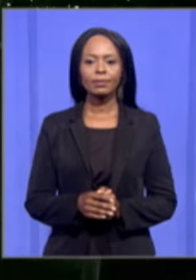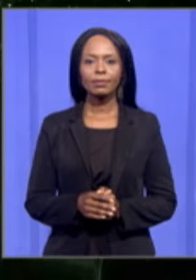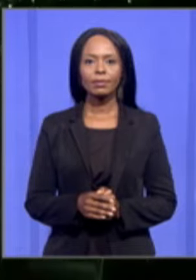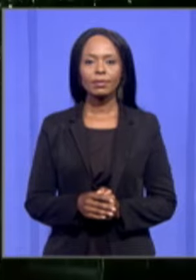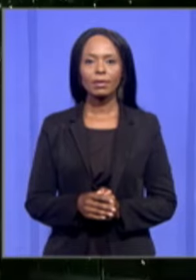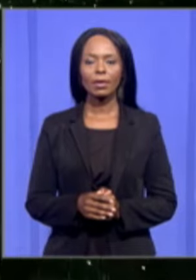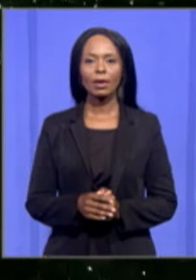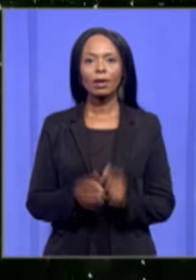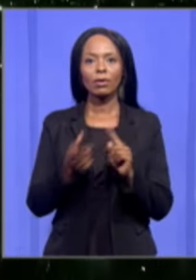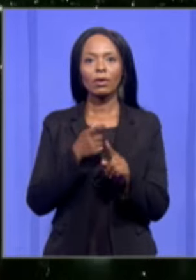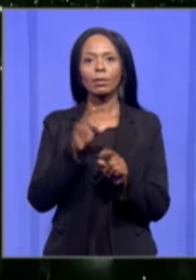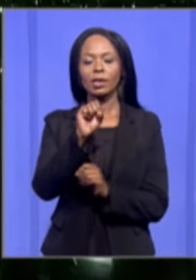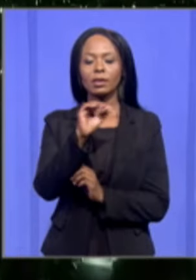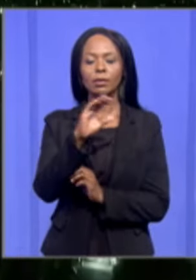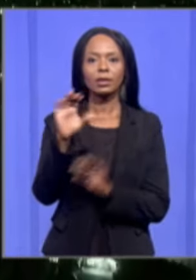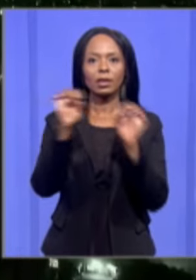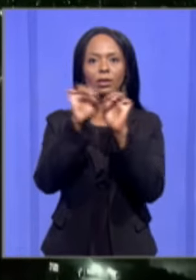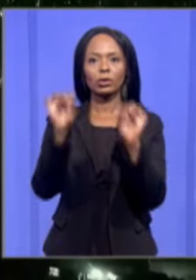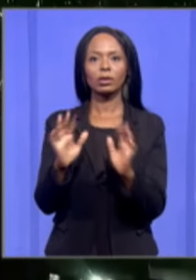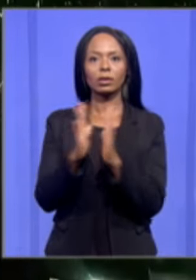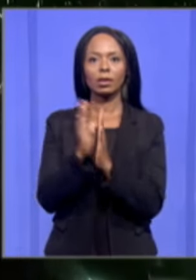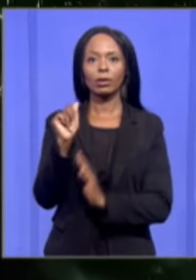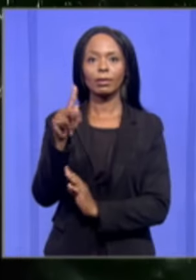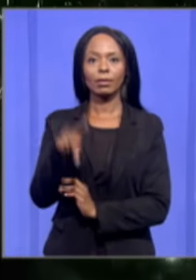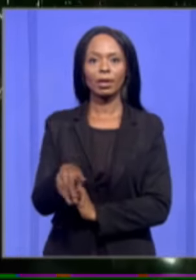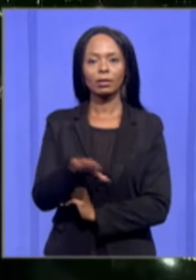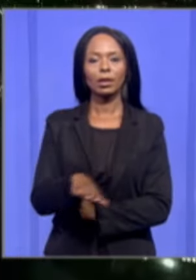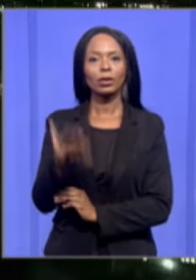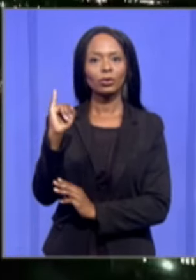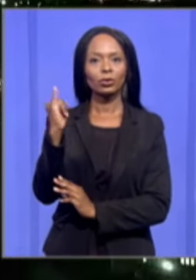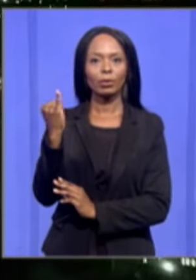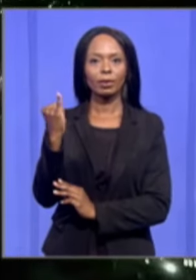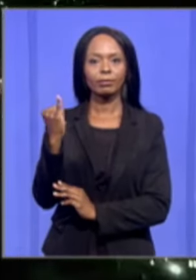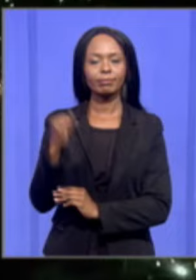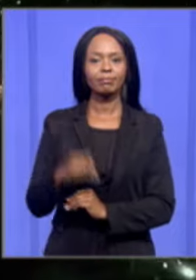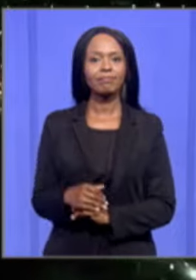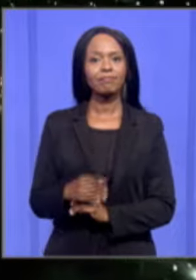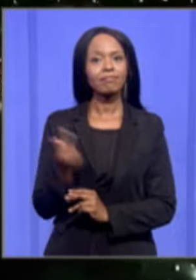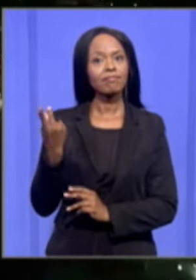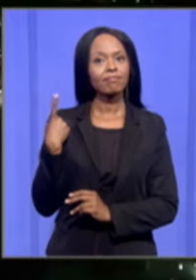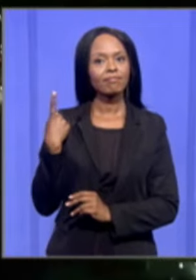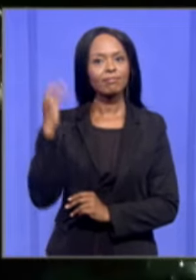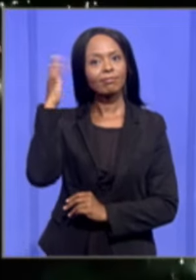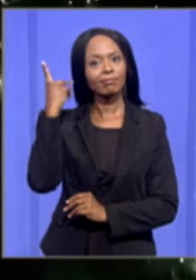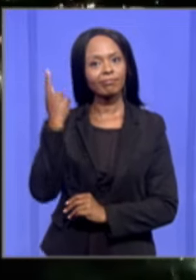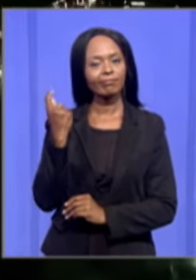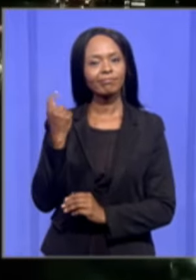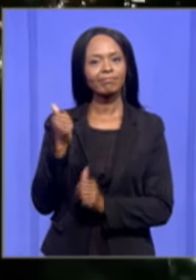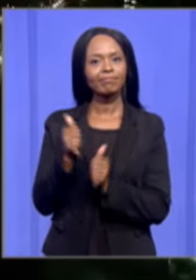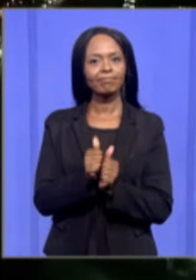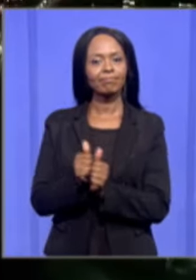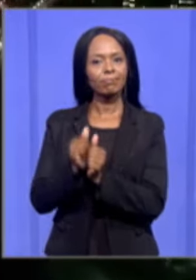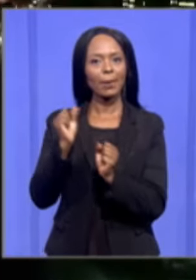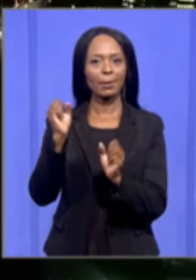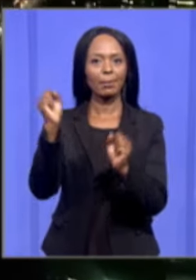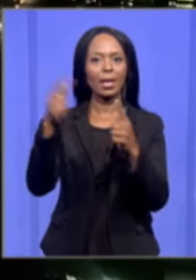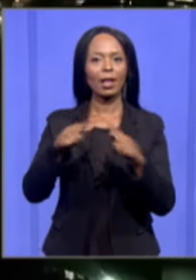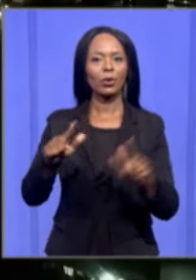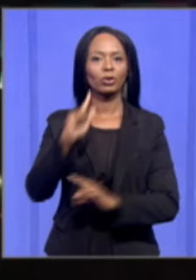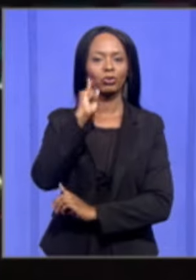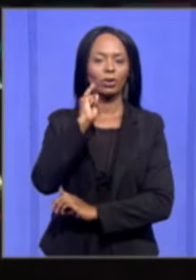ka tlhamalalo go tswa SABC Studio 10 Auckland Park Johannesburg na le tswa fa sa ntse lengwe re go tlisetsa kgaso ya